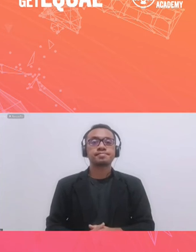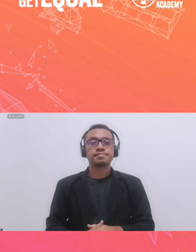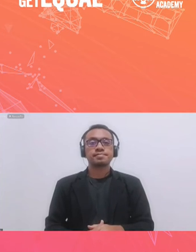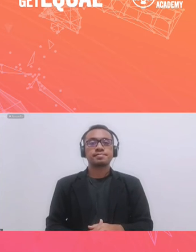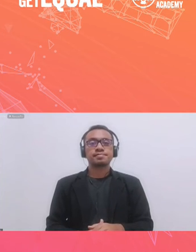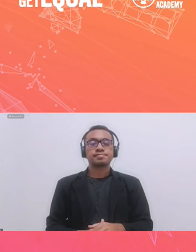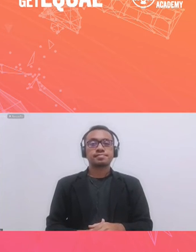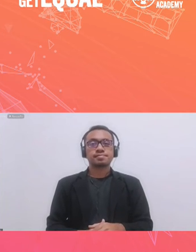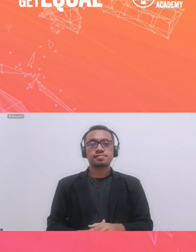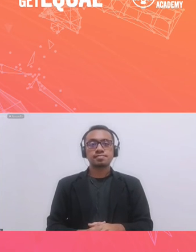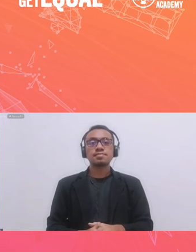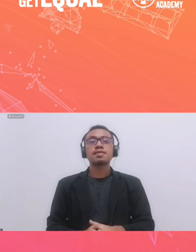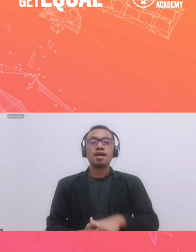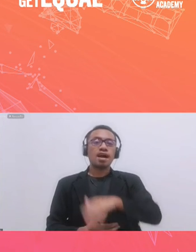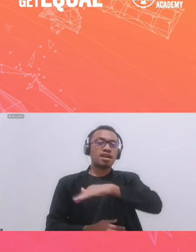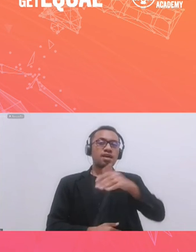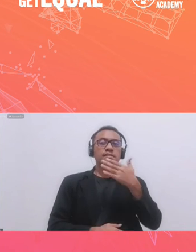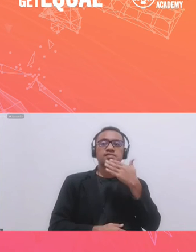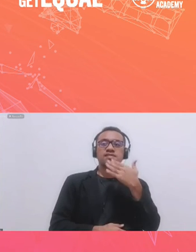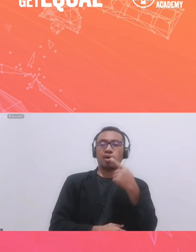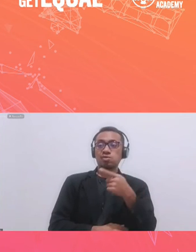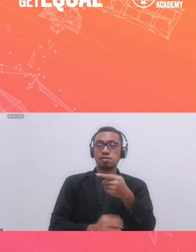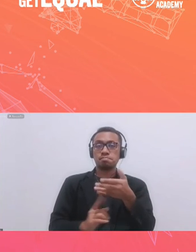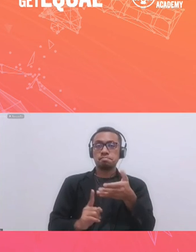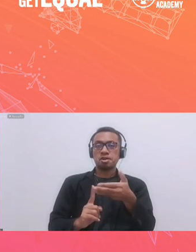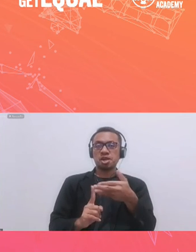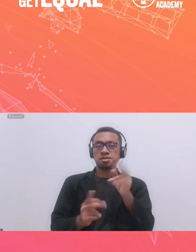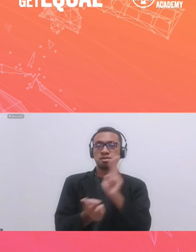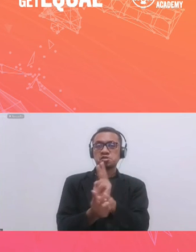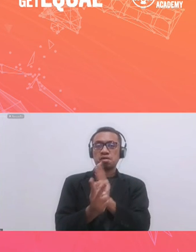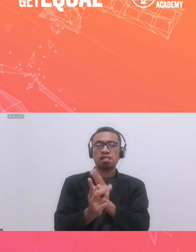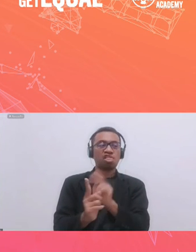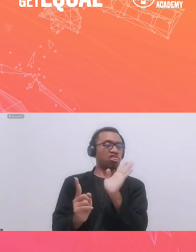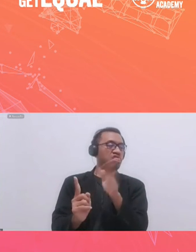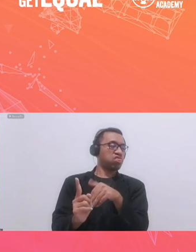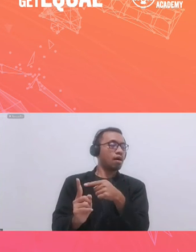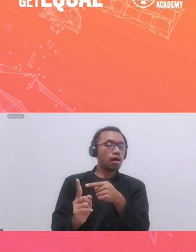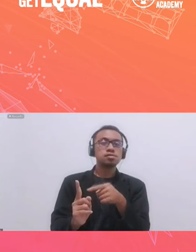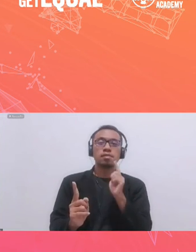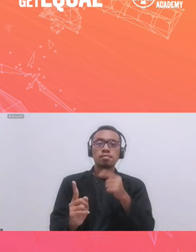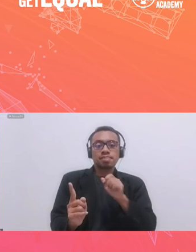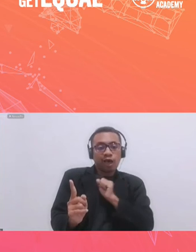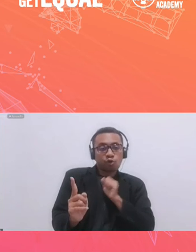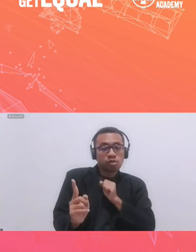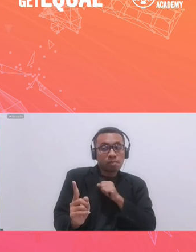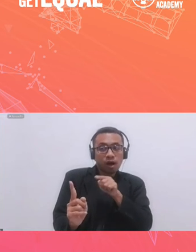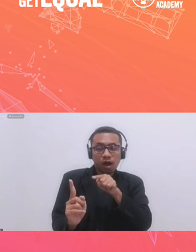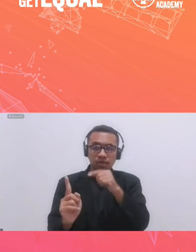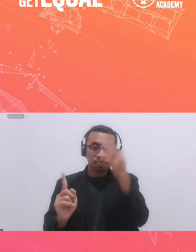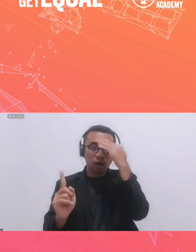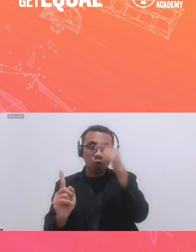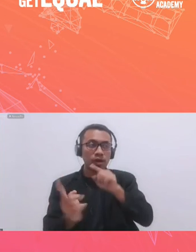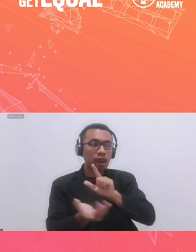yang masa bodoh ya dengan adanya pelecehan seksual karena ketakutan. Nah, ini ketakutan untuk melapor